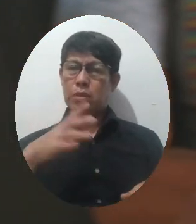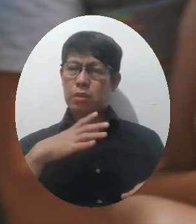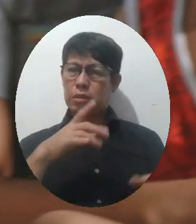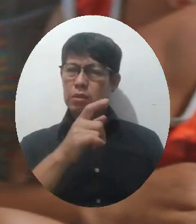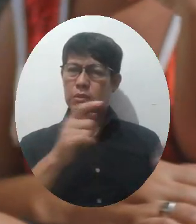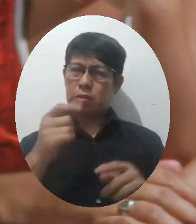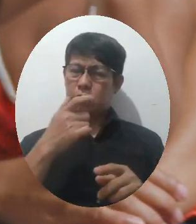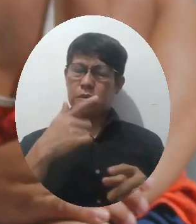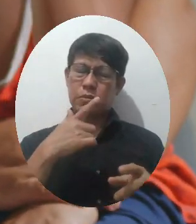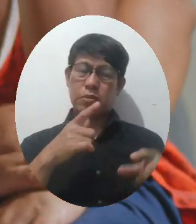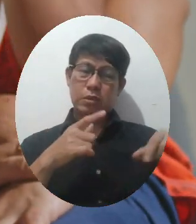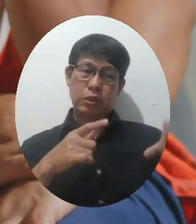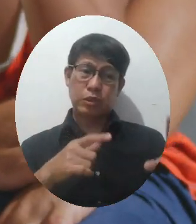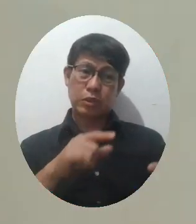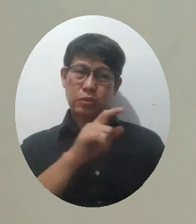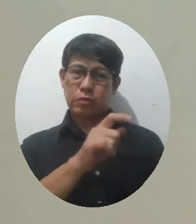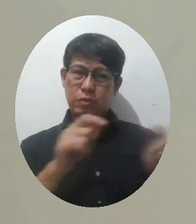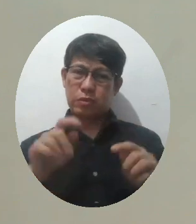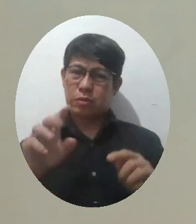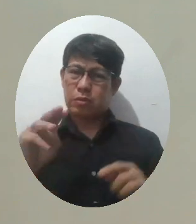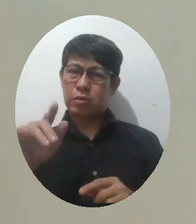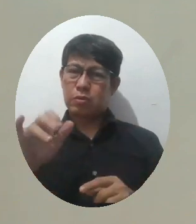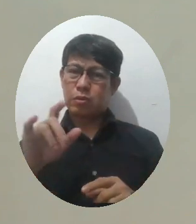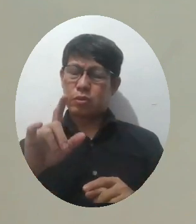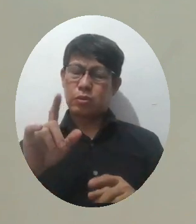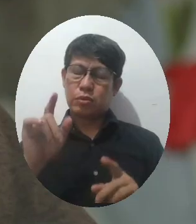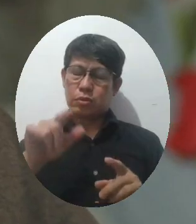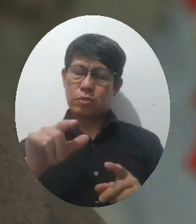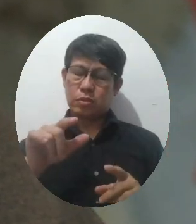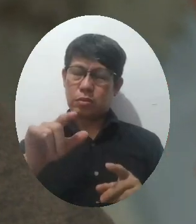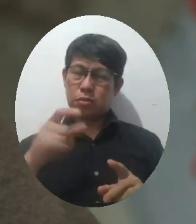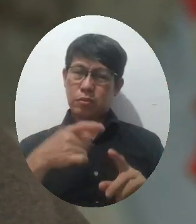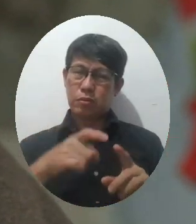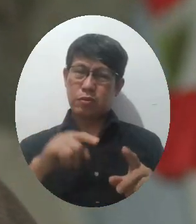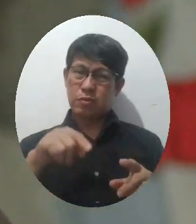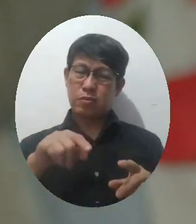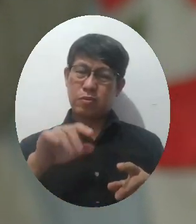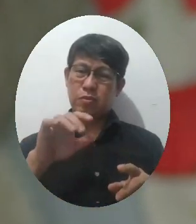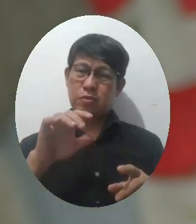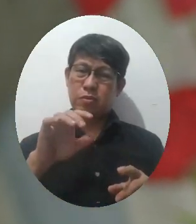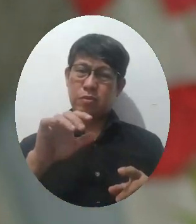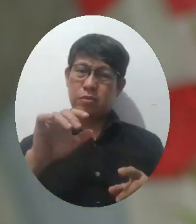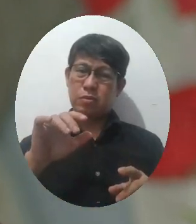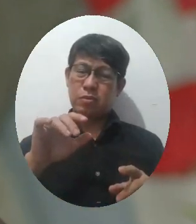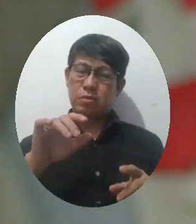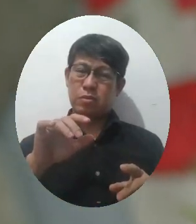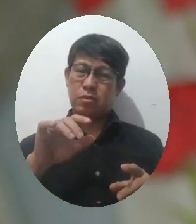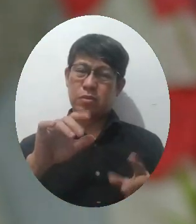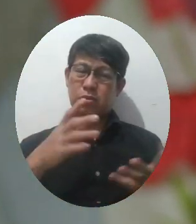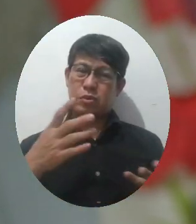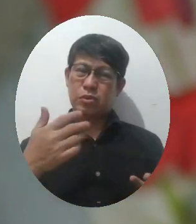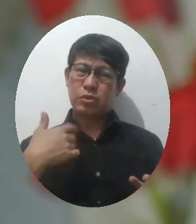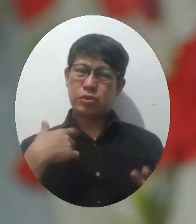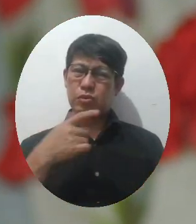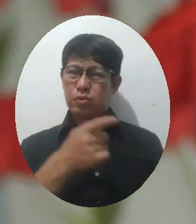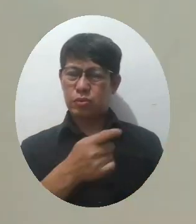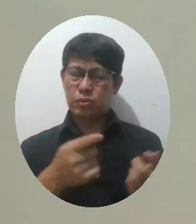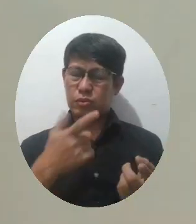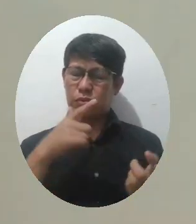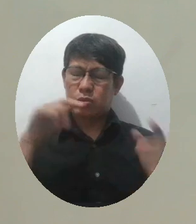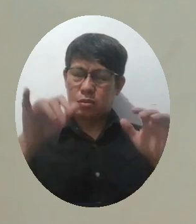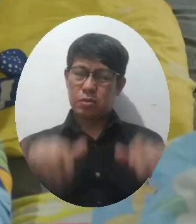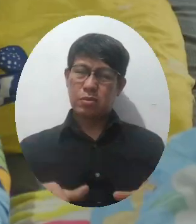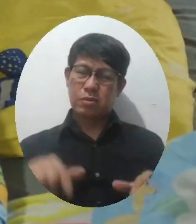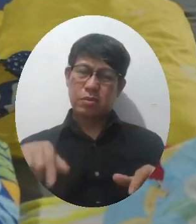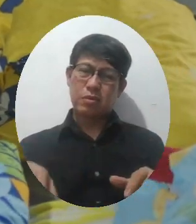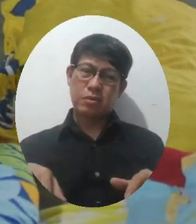Yung sa Malabon kami, lumipat kami muna ng Quezon City sa may Gumamela, sa may bandang E. Rodriguez. Tapos yung bahain lagi,